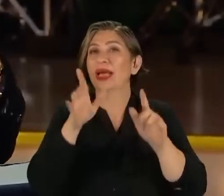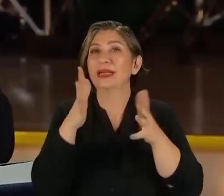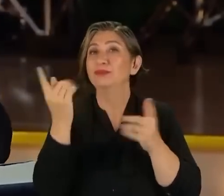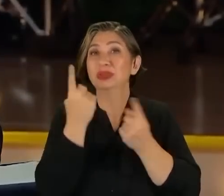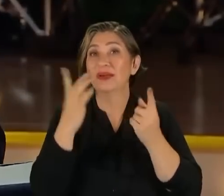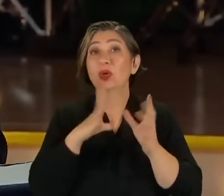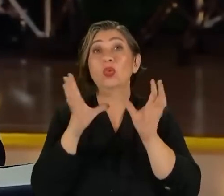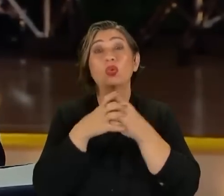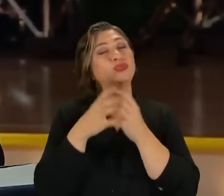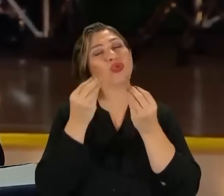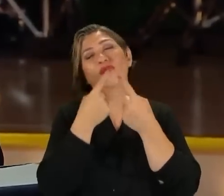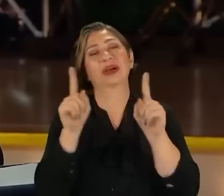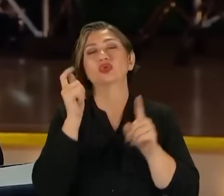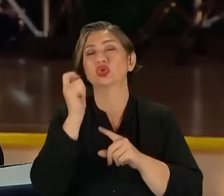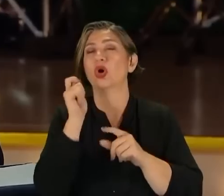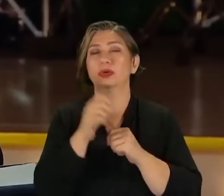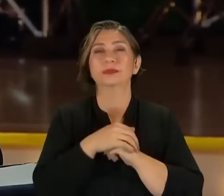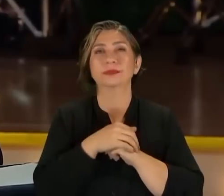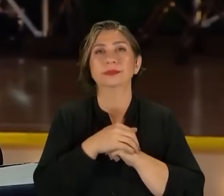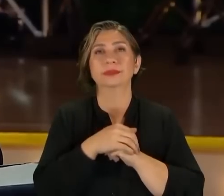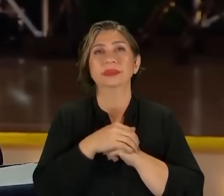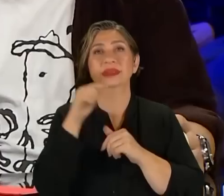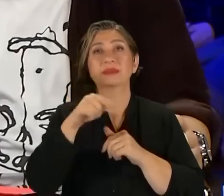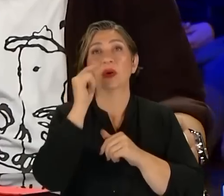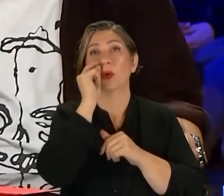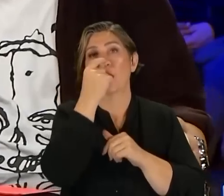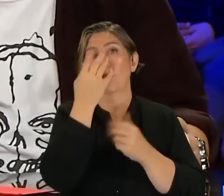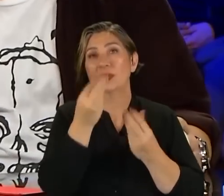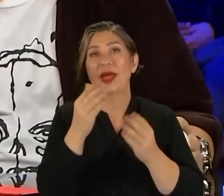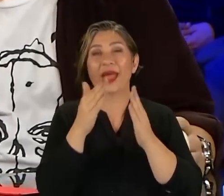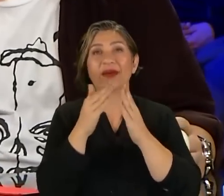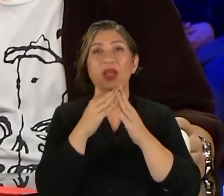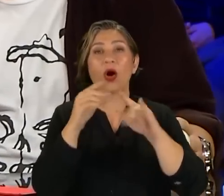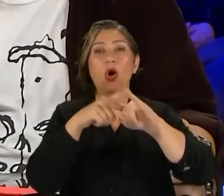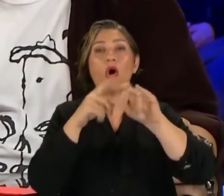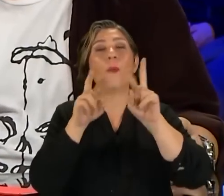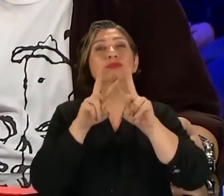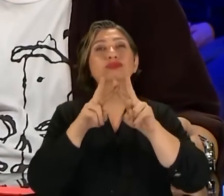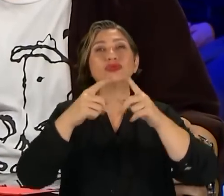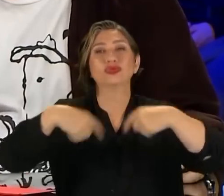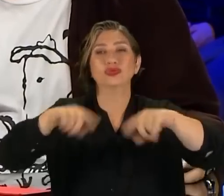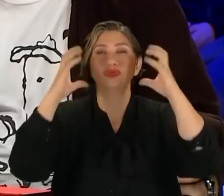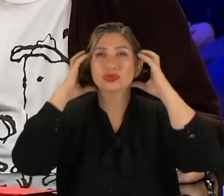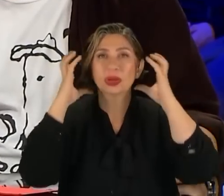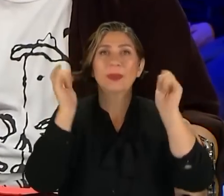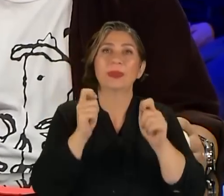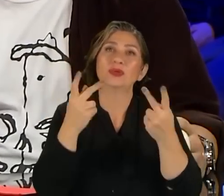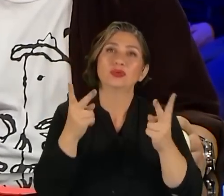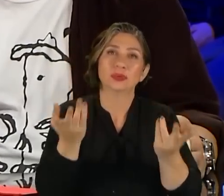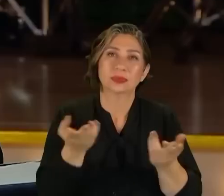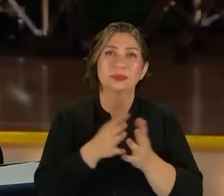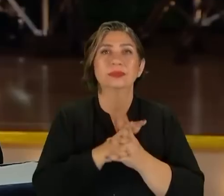şeyler. Grup zor bir şey hakikaten. Bir de şimdi artık kolaylaştı yani. Evinde home stüdyonu kurabiliyorsun. Bir ses kartı alabiliyorsun. Ha, bir de